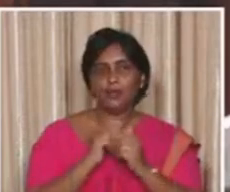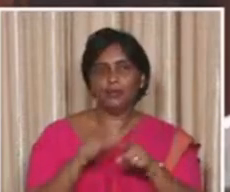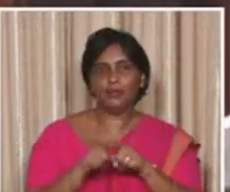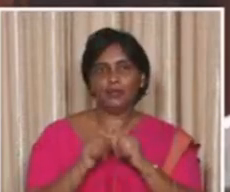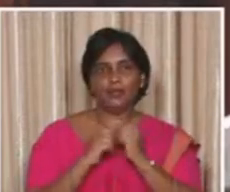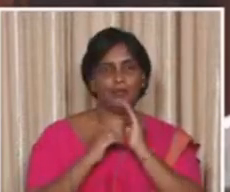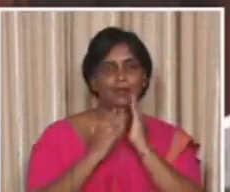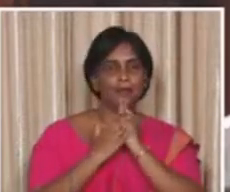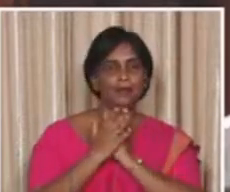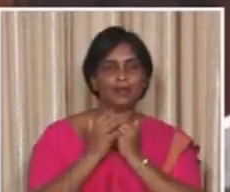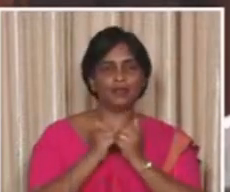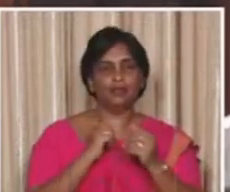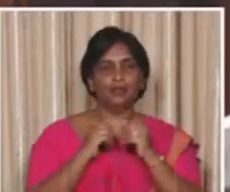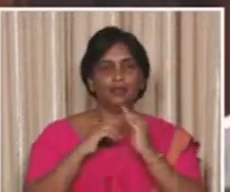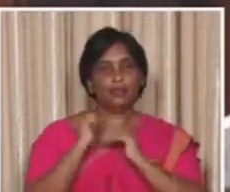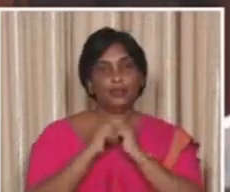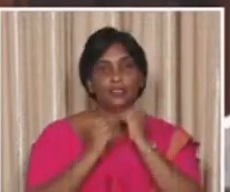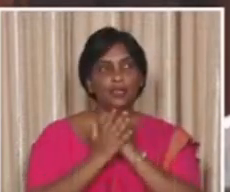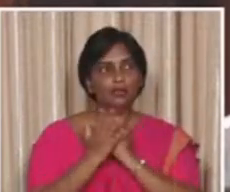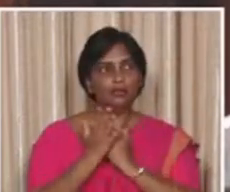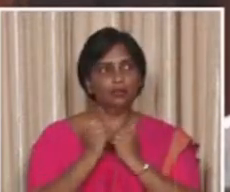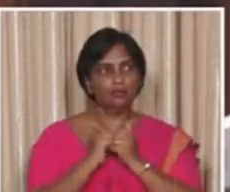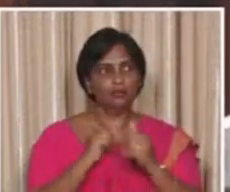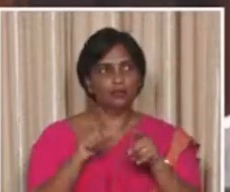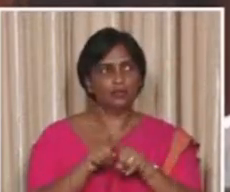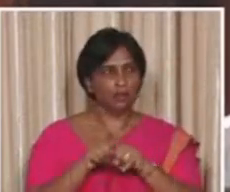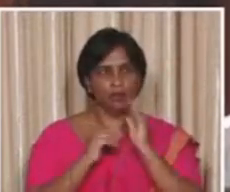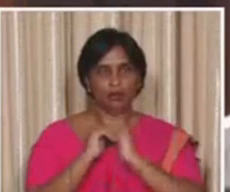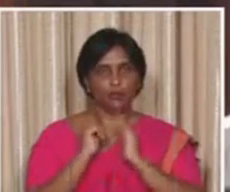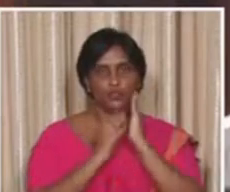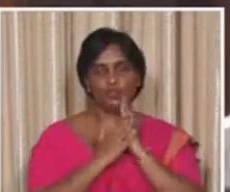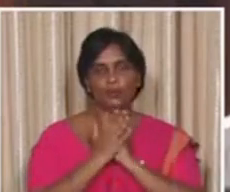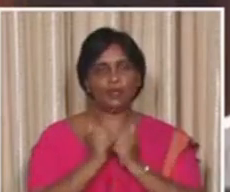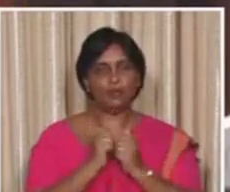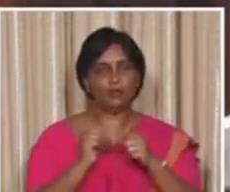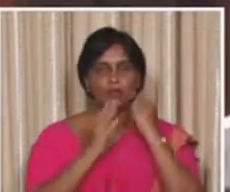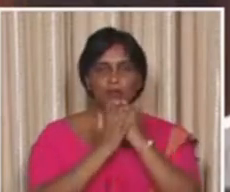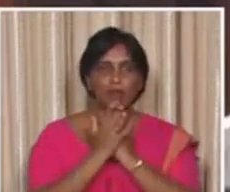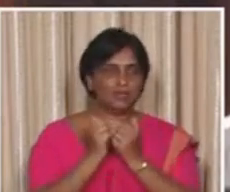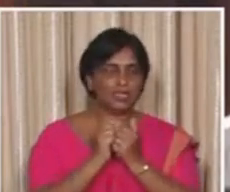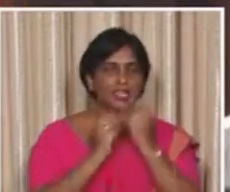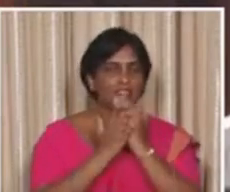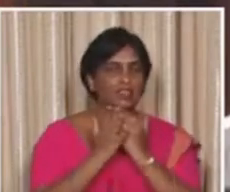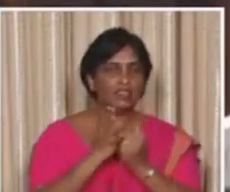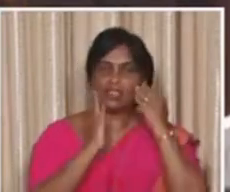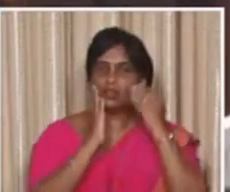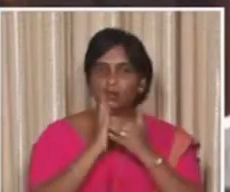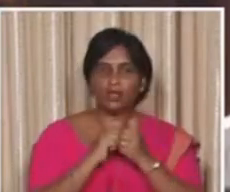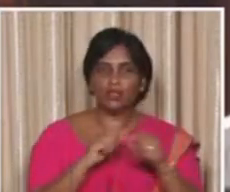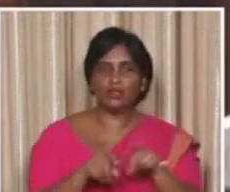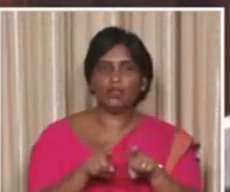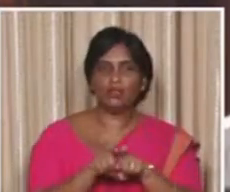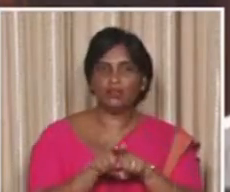எங்களுடைய மக்களுடைய தங்களுடைய பிரதேசங்களிலே தங்களுடைய மாவட்டங்களிலே அமைதியான முறையிலே வாழவிடாத ஒரு அரசாங்கத்துக்கு வடக்கு